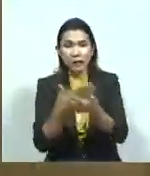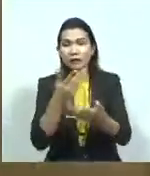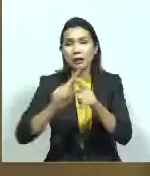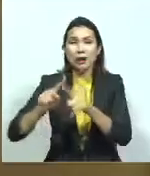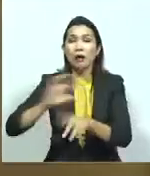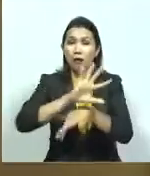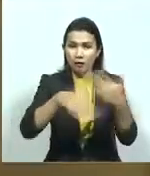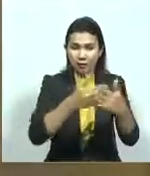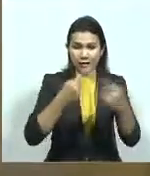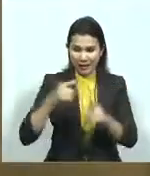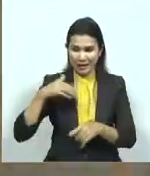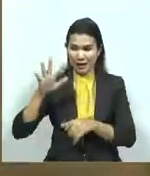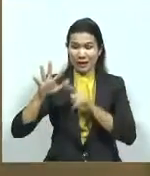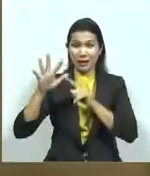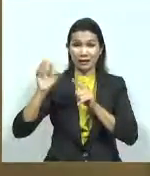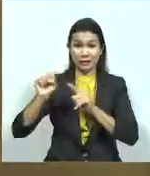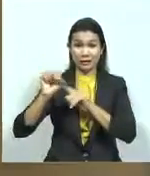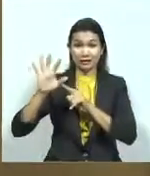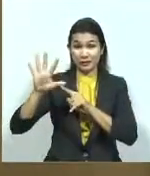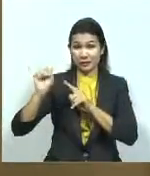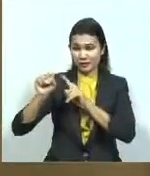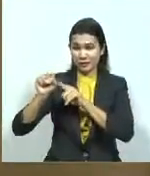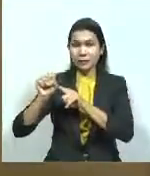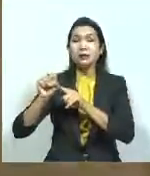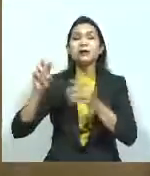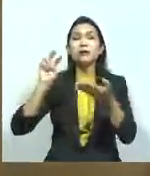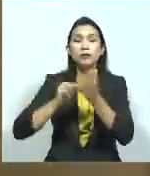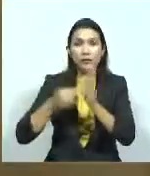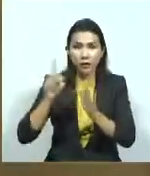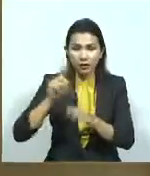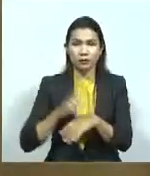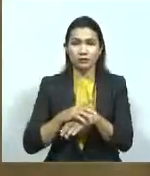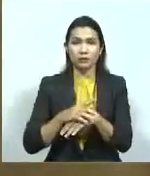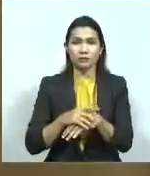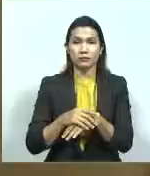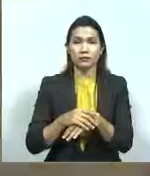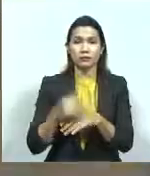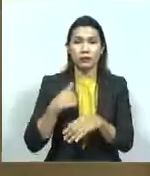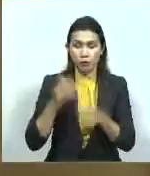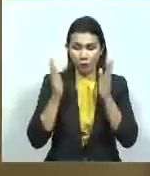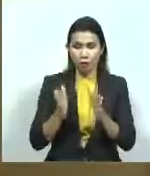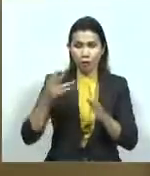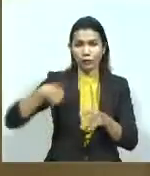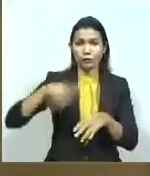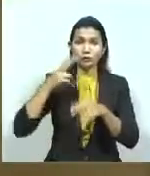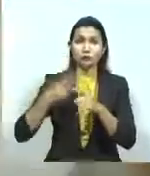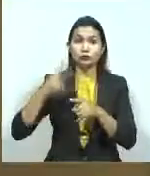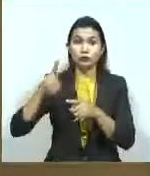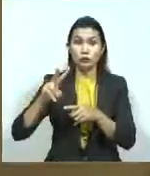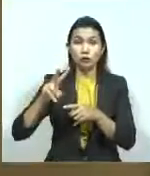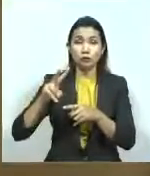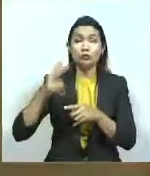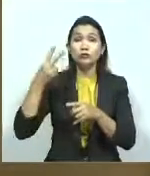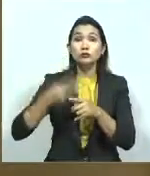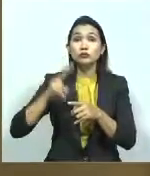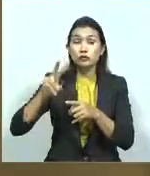ล้วแต่ส่วนเงินจำนวนนี้นะครับเป็นความตั้งใจของคนในราชสกุลที่คิดว่าในฐ